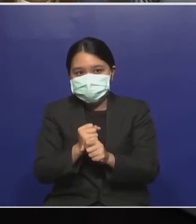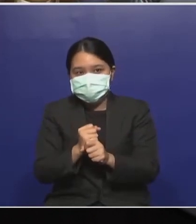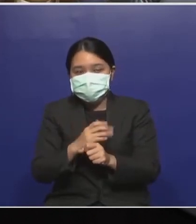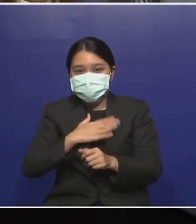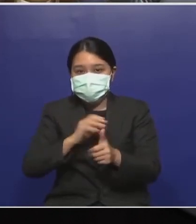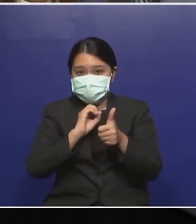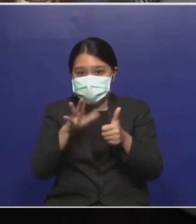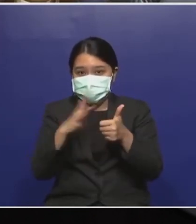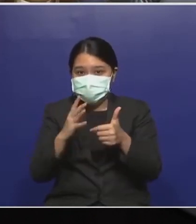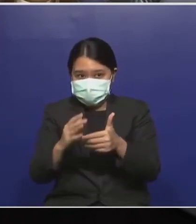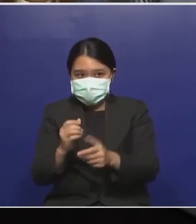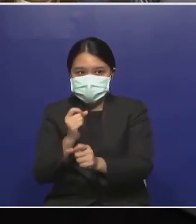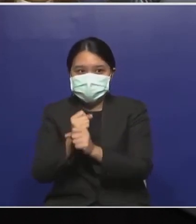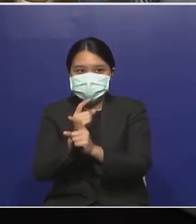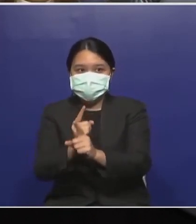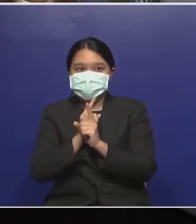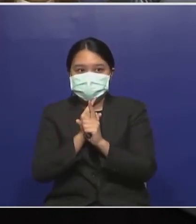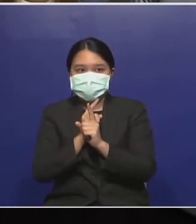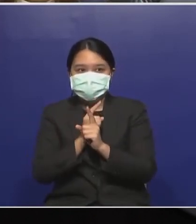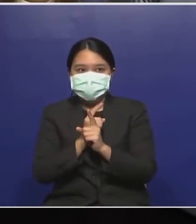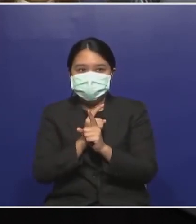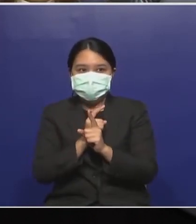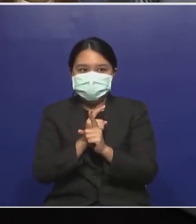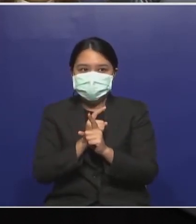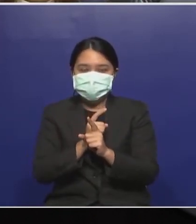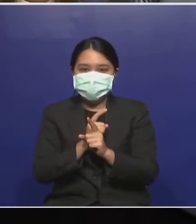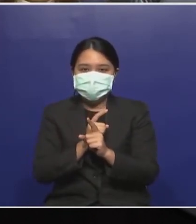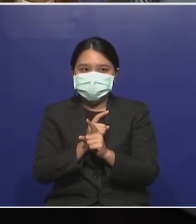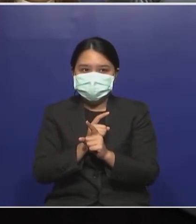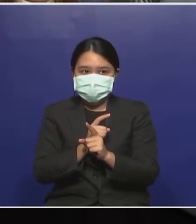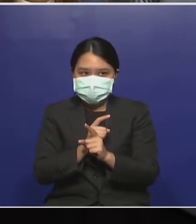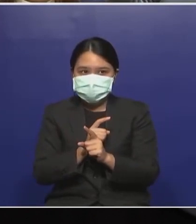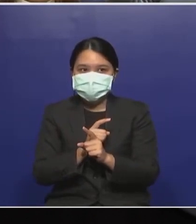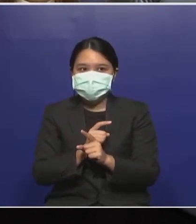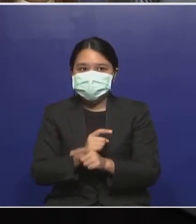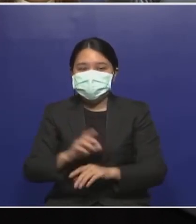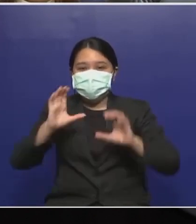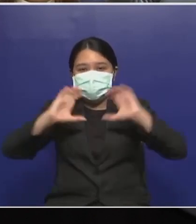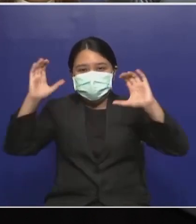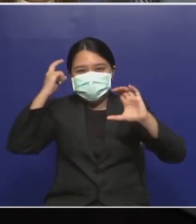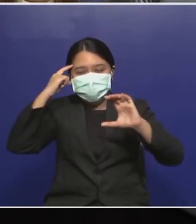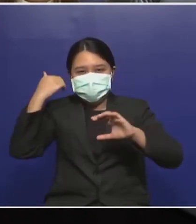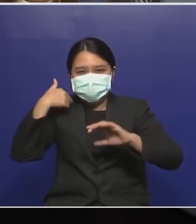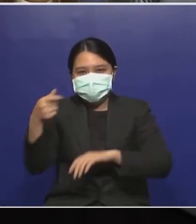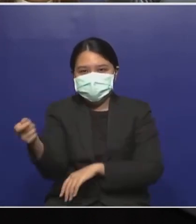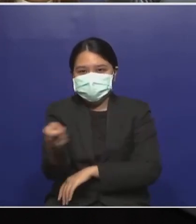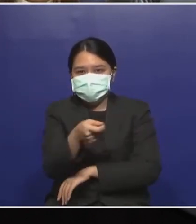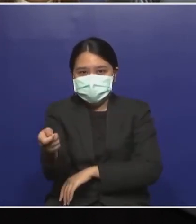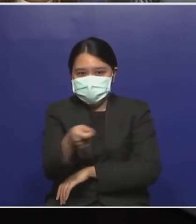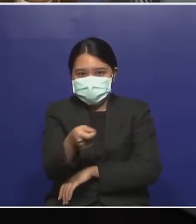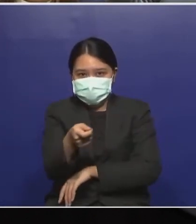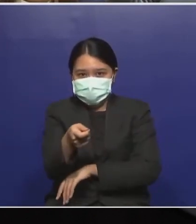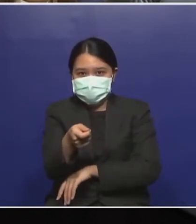ับรฐบาลจะมีไม้นำทางให้กบงบประมาณตาบอด